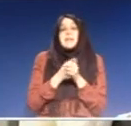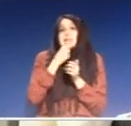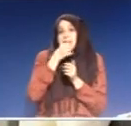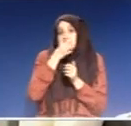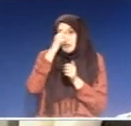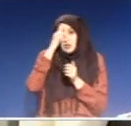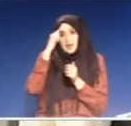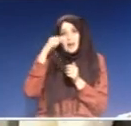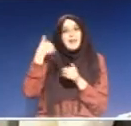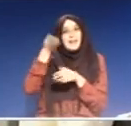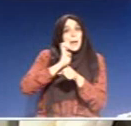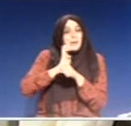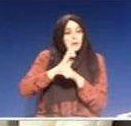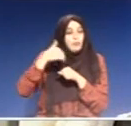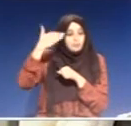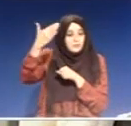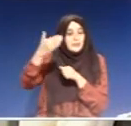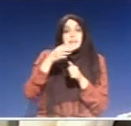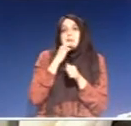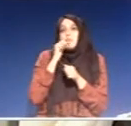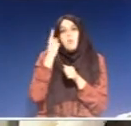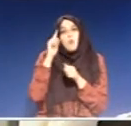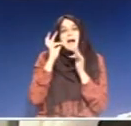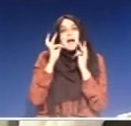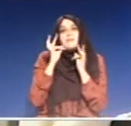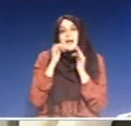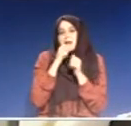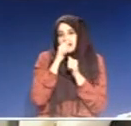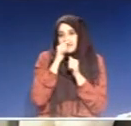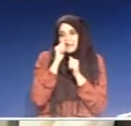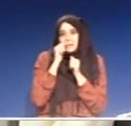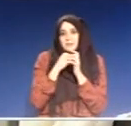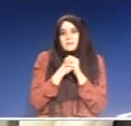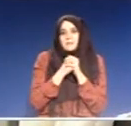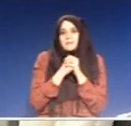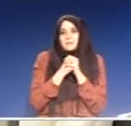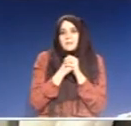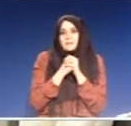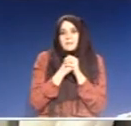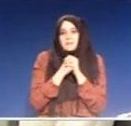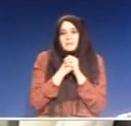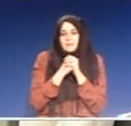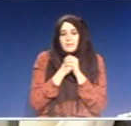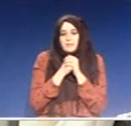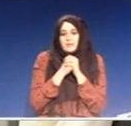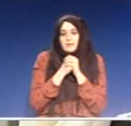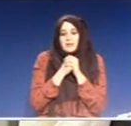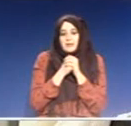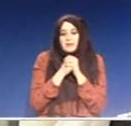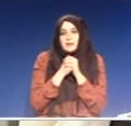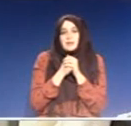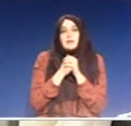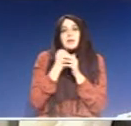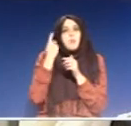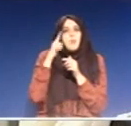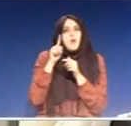القادمة سنعود إلى هذه المواضيع والمواضيع التي تخدم هذا الموضوع الأساس. نعم. هذا الموضوع الأساس. نعم.